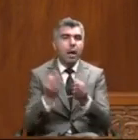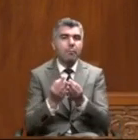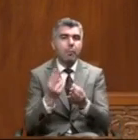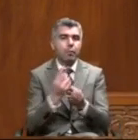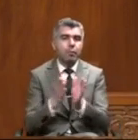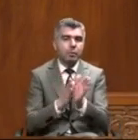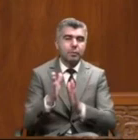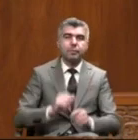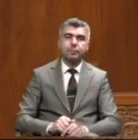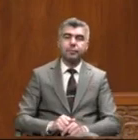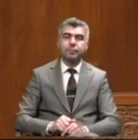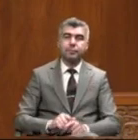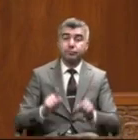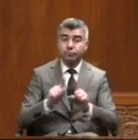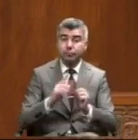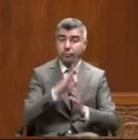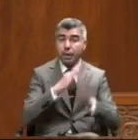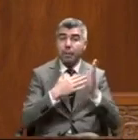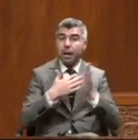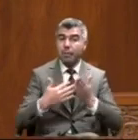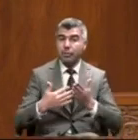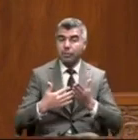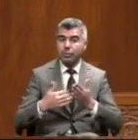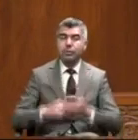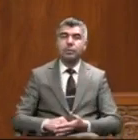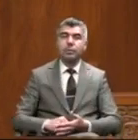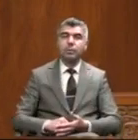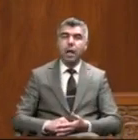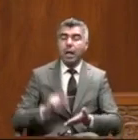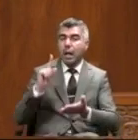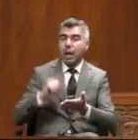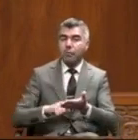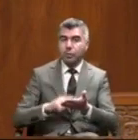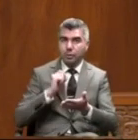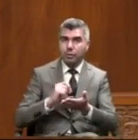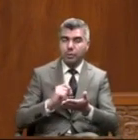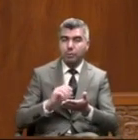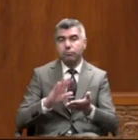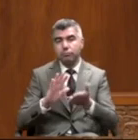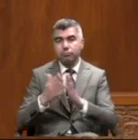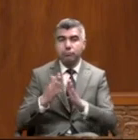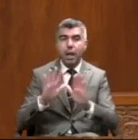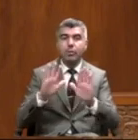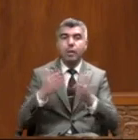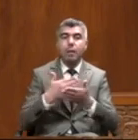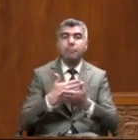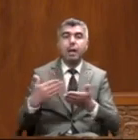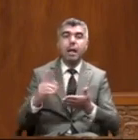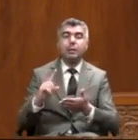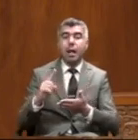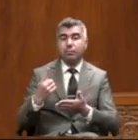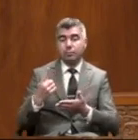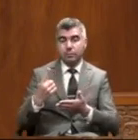وهذا البرنامج يعني لابد اننا اكثر من عشره المليار تاع الدرهم